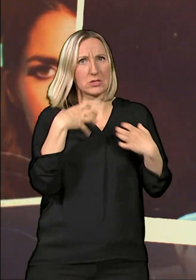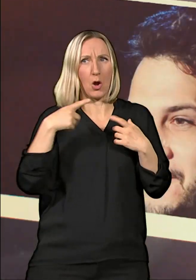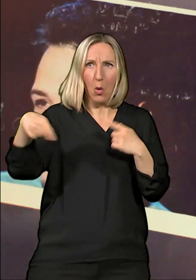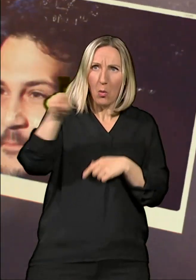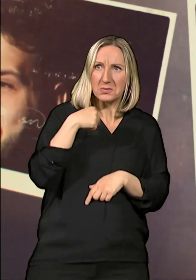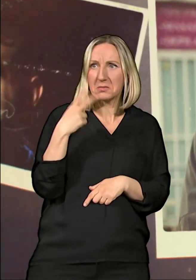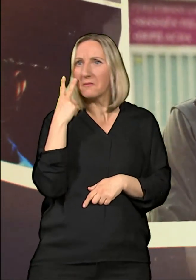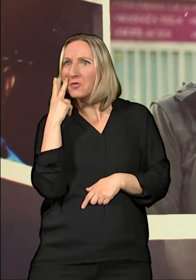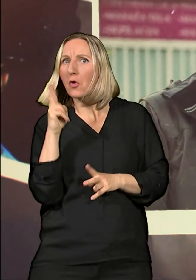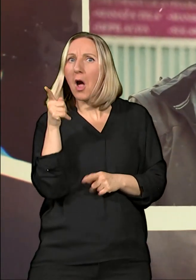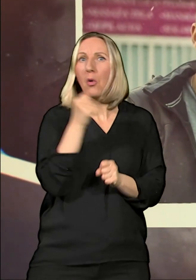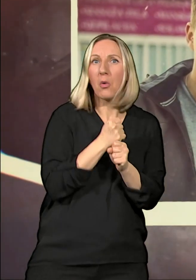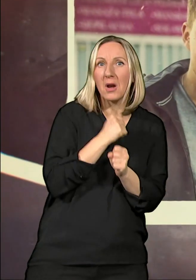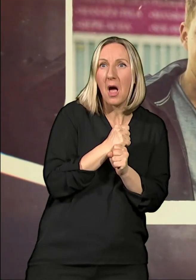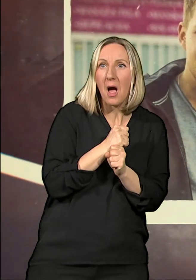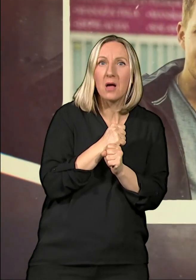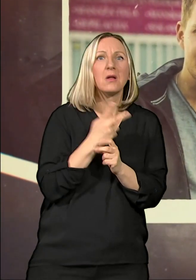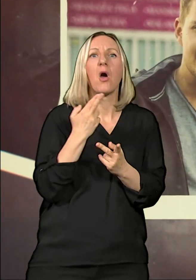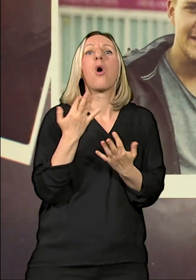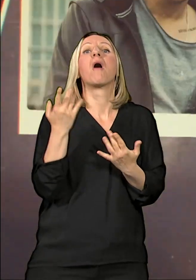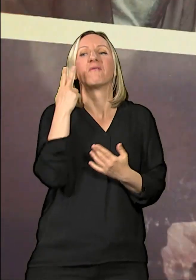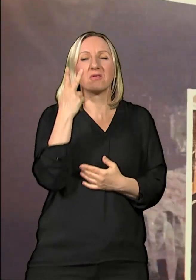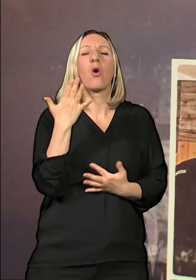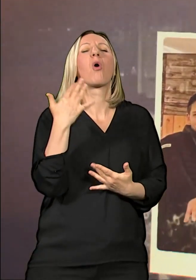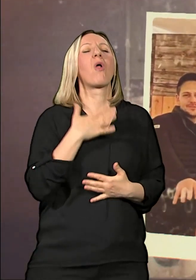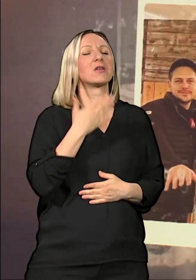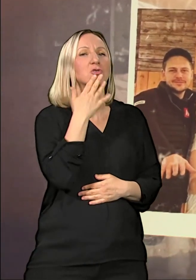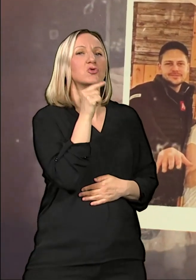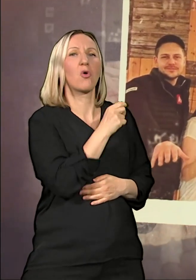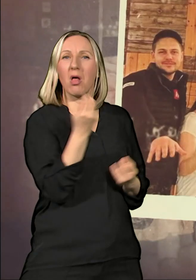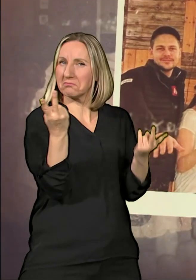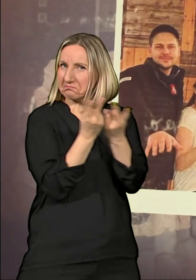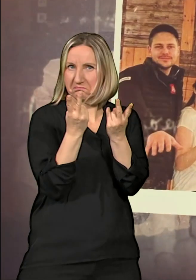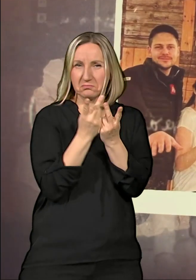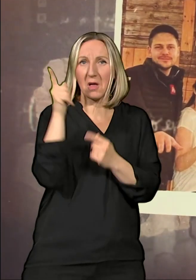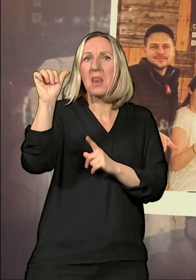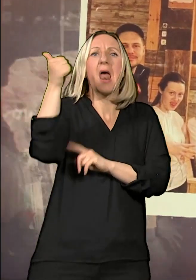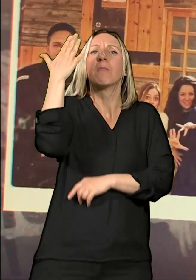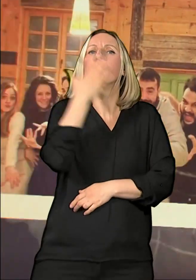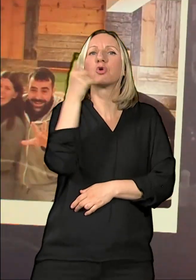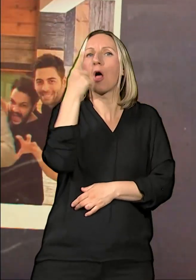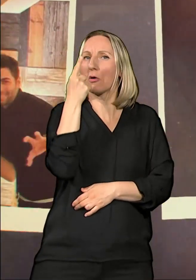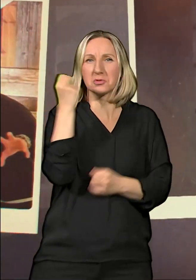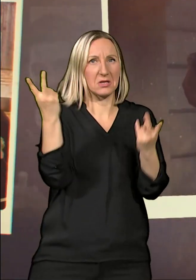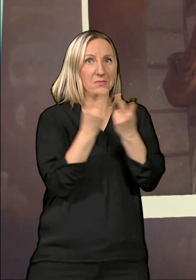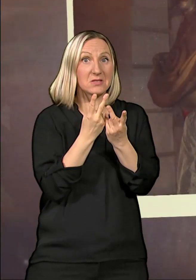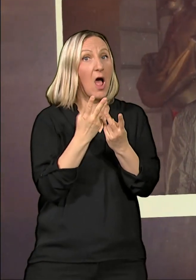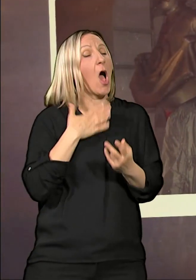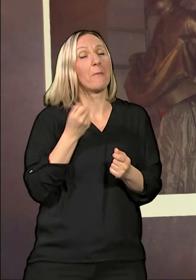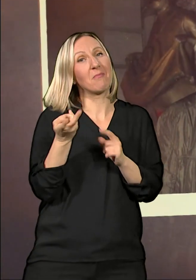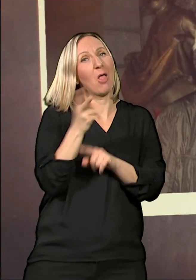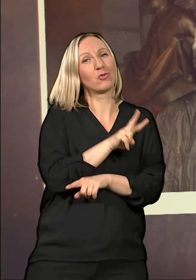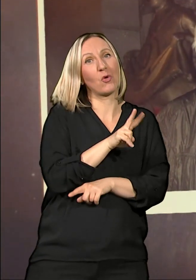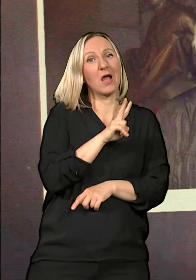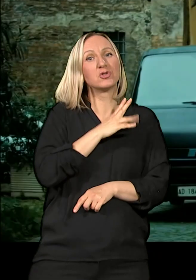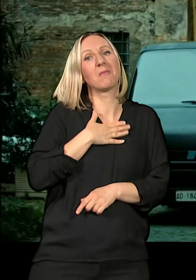imao prilike da vidim koliko je ta naša škola bliska njihovim najboljim školama, a opet drugačija u smislu da ima